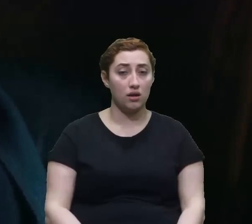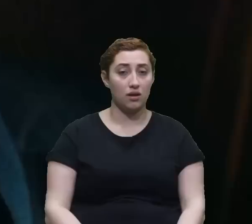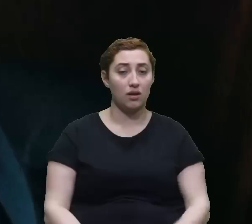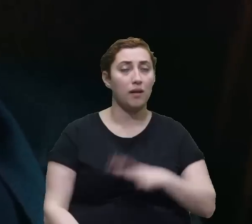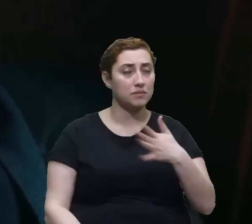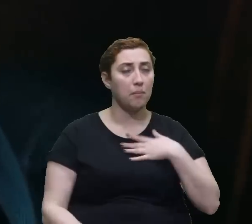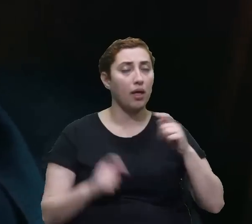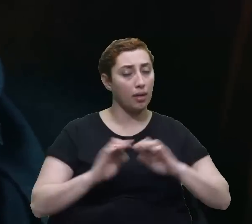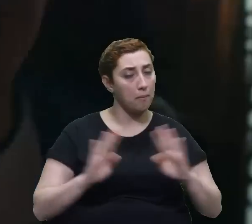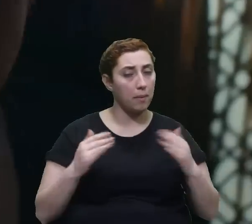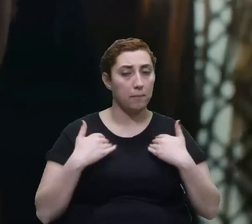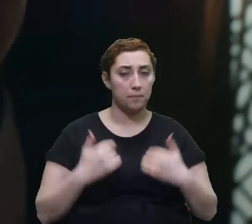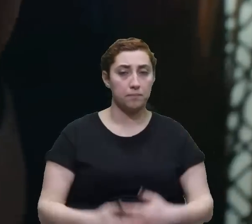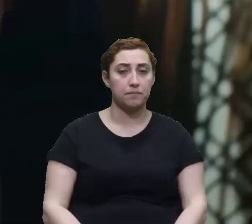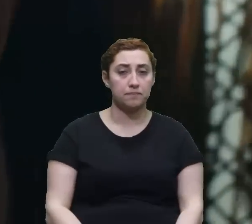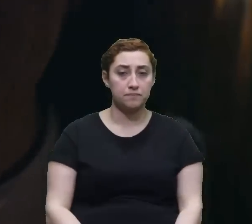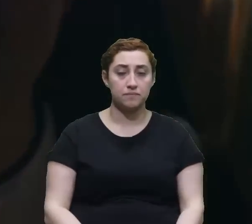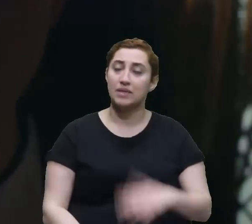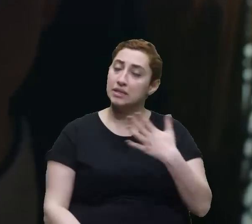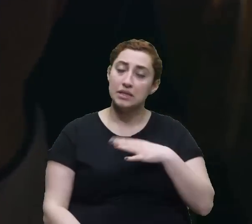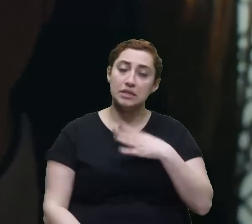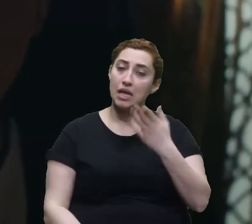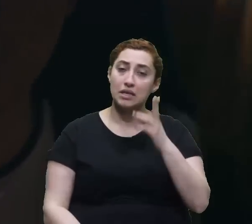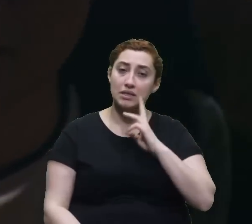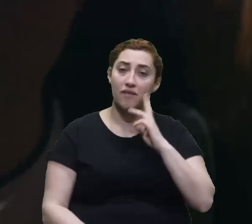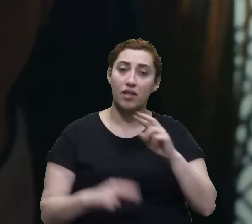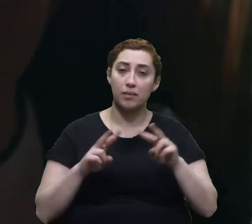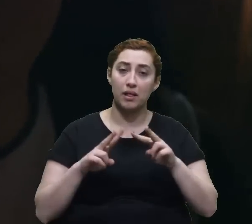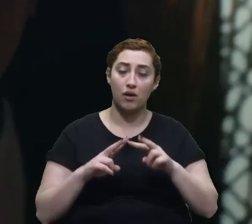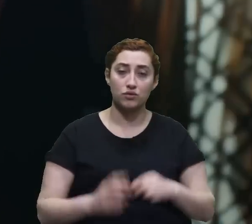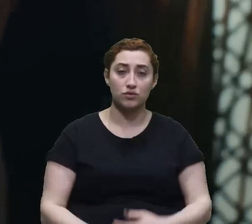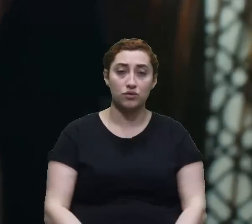Gerisini ben hallederim. Nasıl isterseniz efendim Loş.